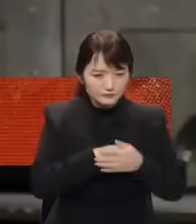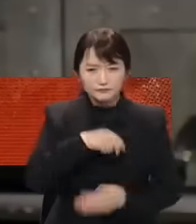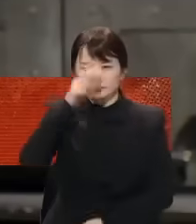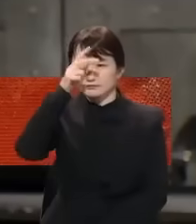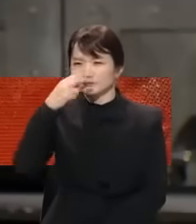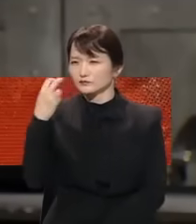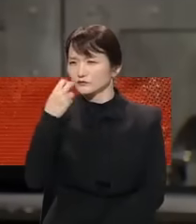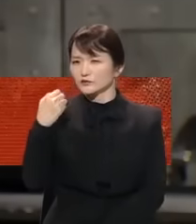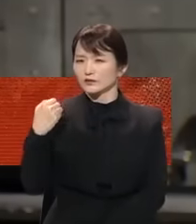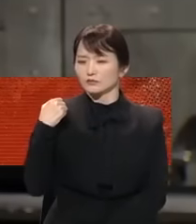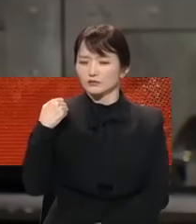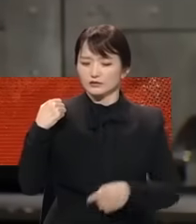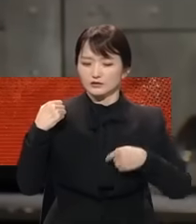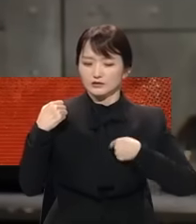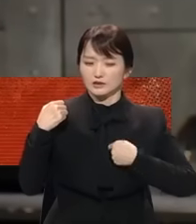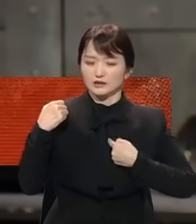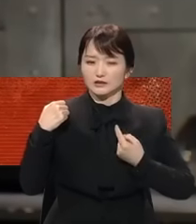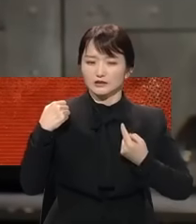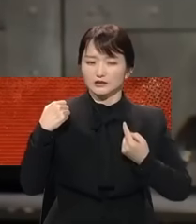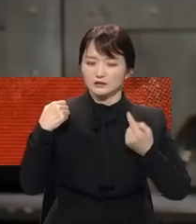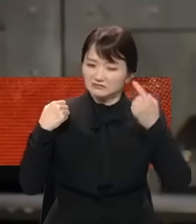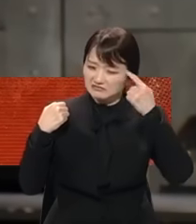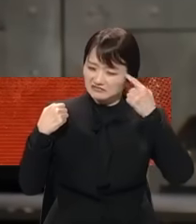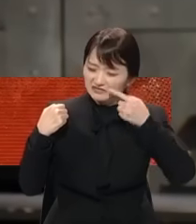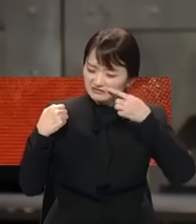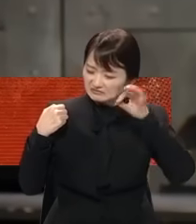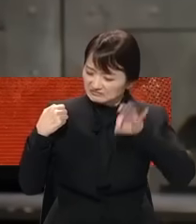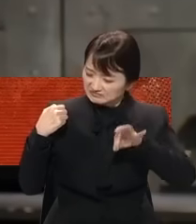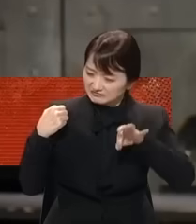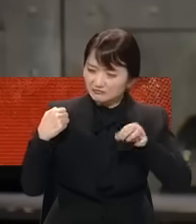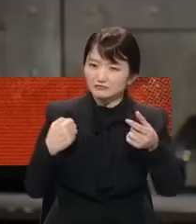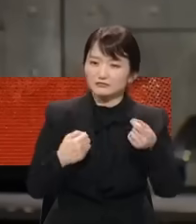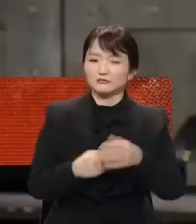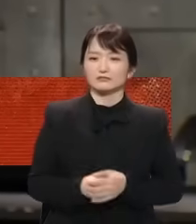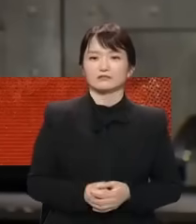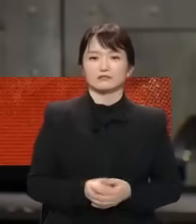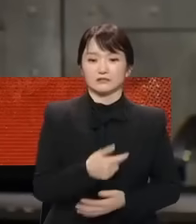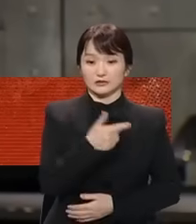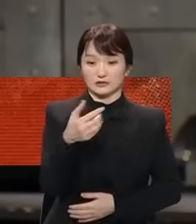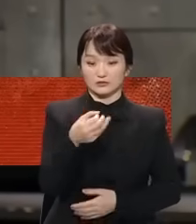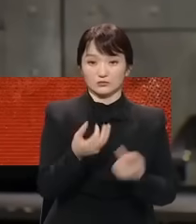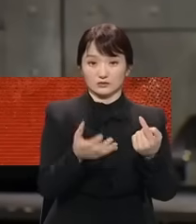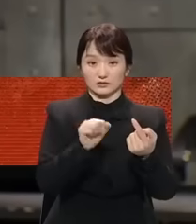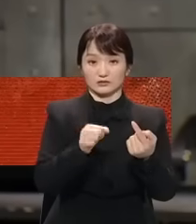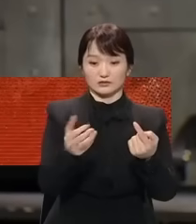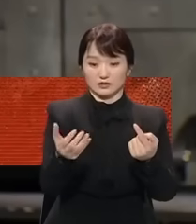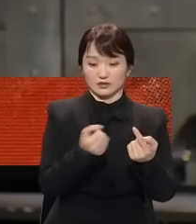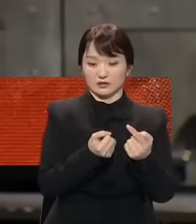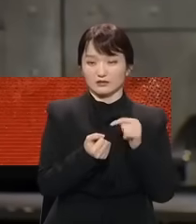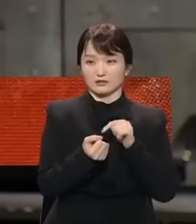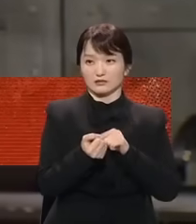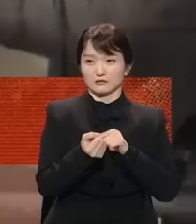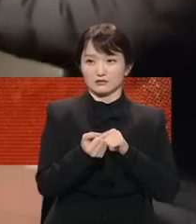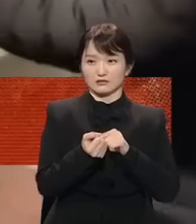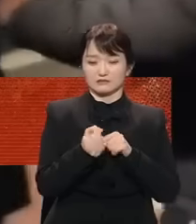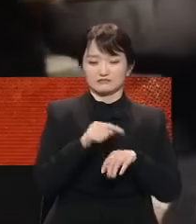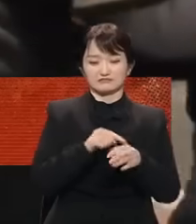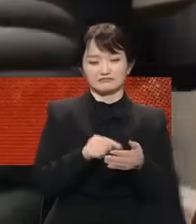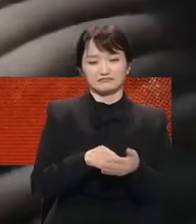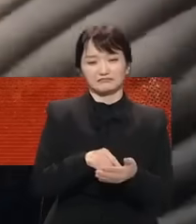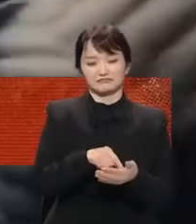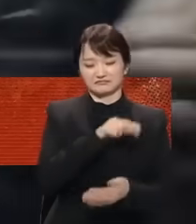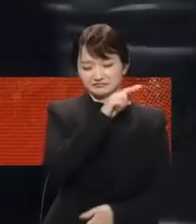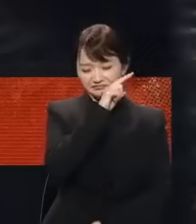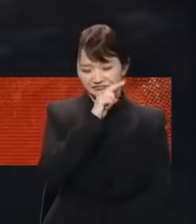능력을 자기가 봤을 때는 너무 우습게 본 거 같고요이 1억이라고 하는 거금을 손에 지니까 갑자기 좀 느긋해진 거